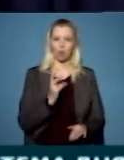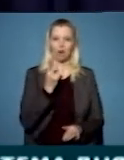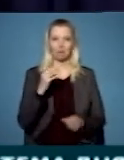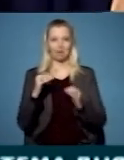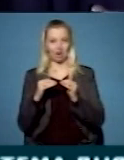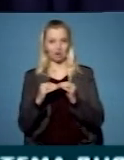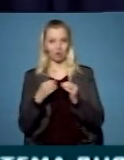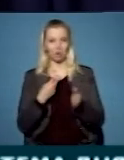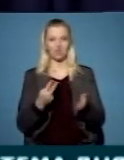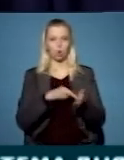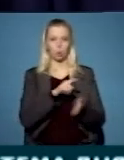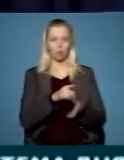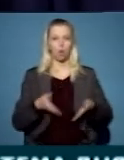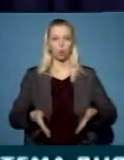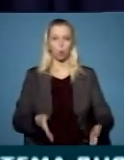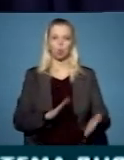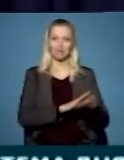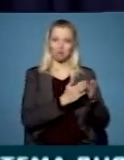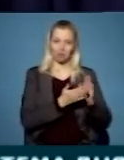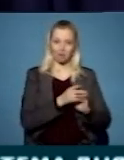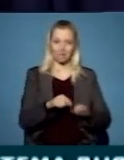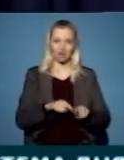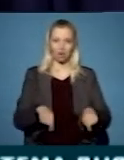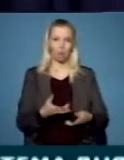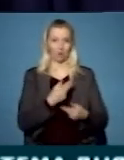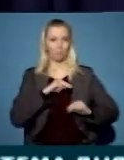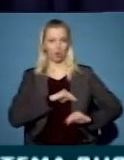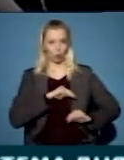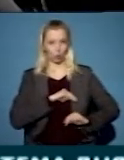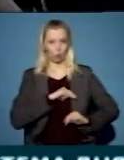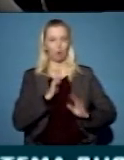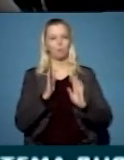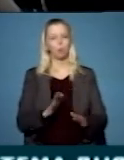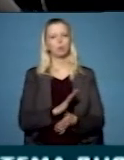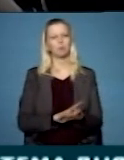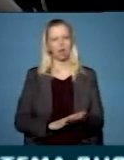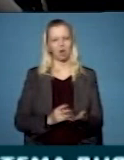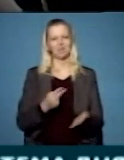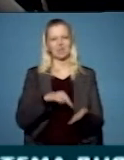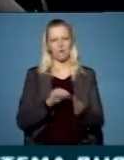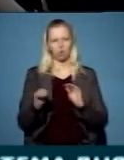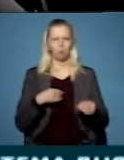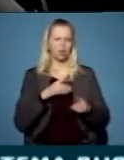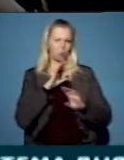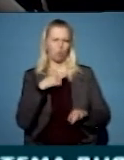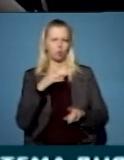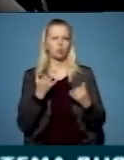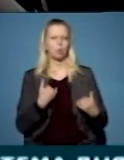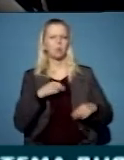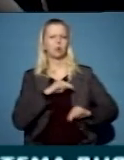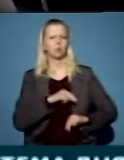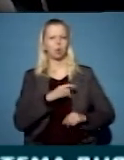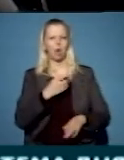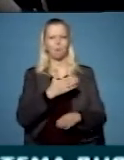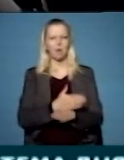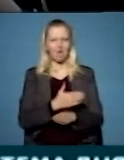Н10, ми встановили там ці дорожні знаки, тобто на цій ділянці ми працюємо. Будемо далі встановлювати. Ми не будемо казати, що сьогодні ми працюємо на